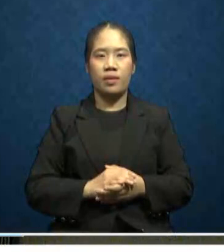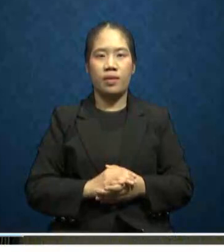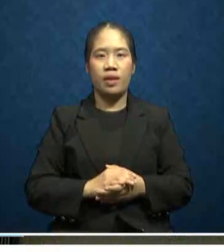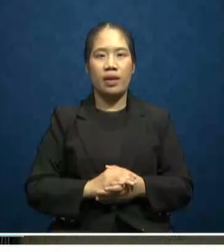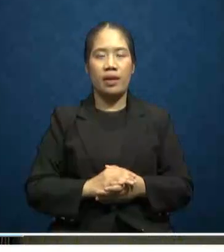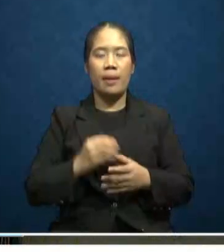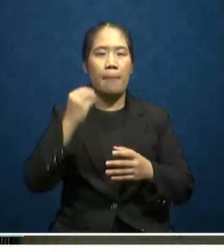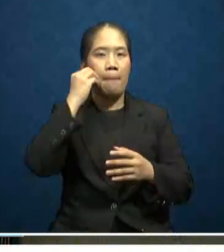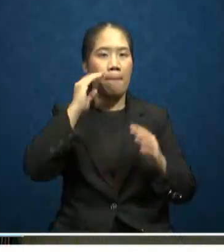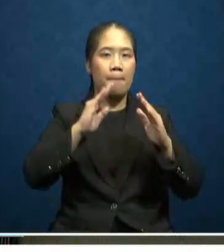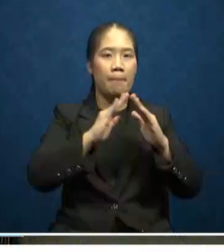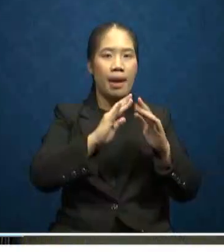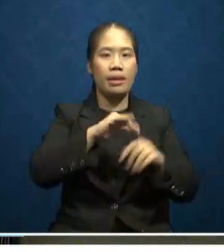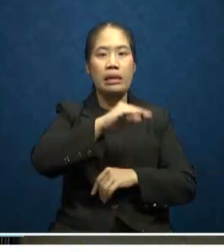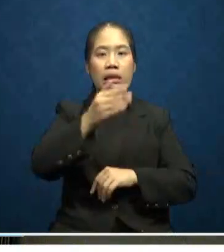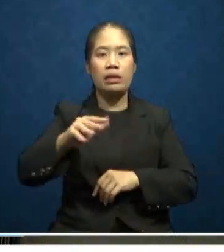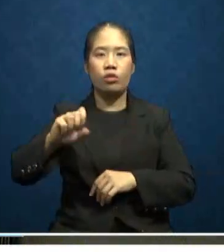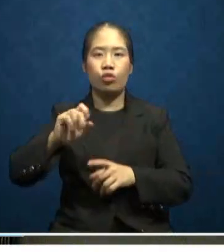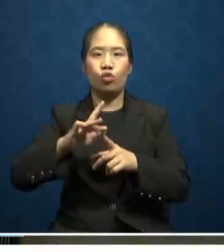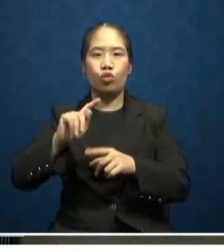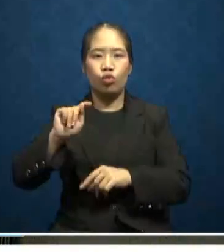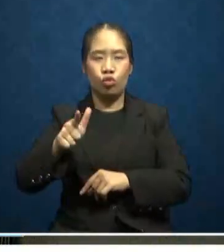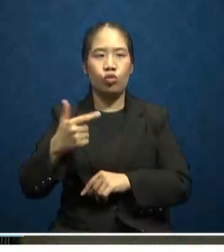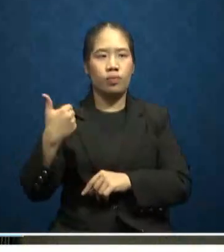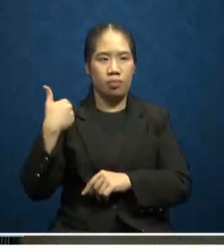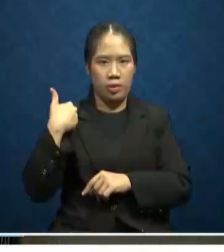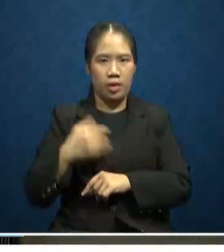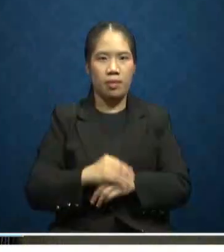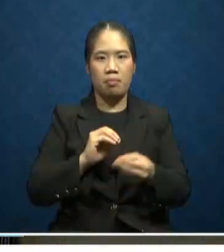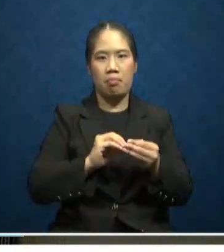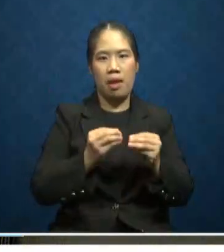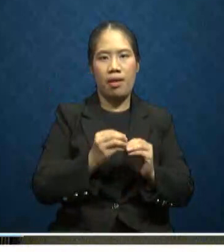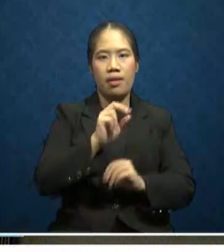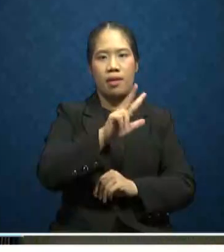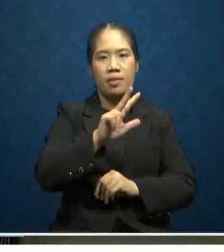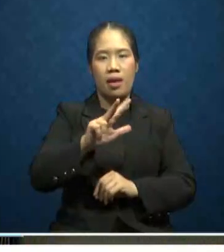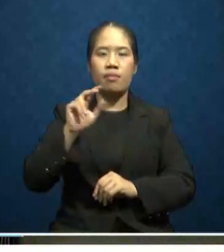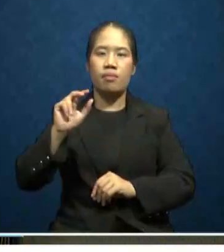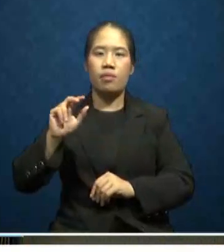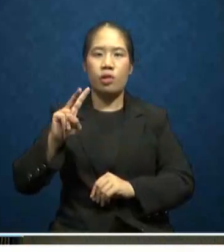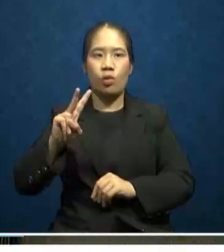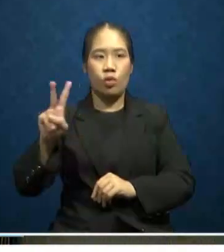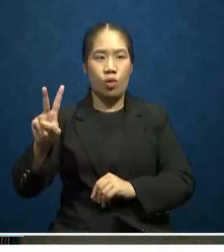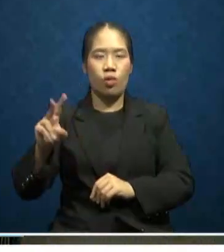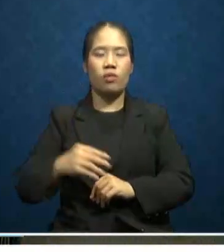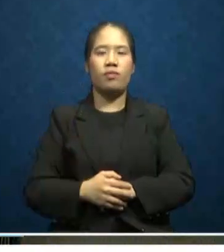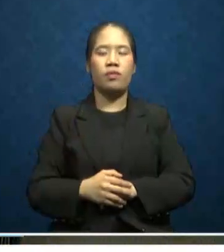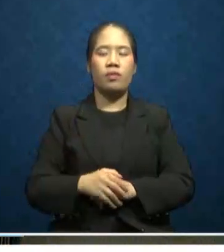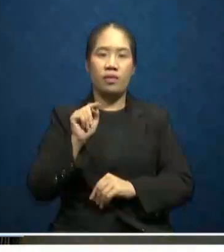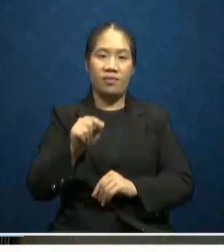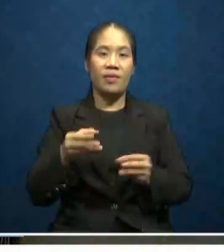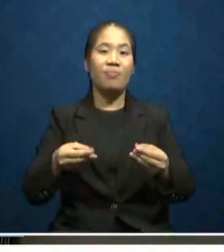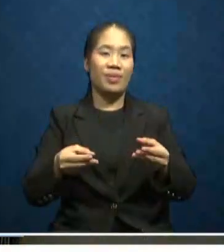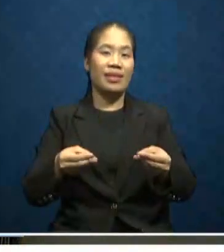นะครับซึ่งตัดระหว่างถนนหมายเลข3ตัดกับหมายเลข3322นะครับคือแยกไปเขาสุกิมนะครับแล้วก็พื้นที่บ